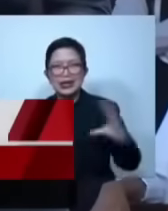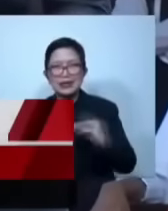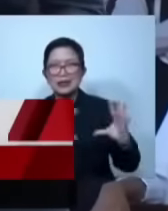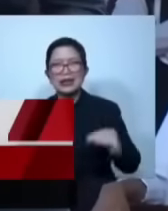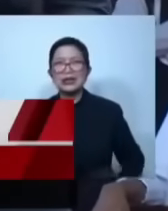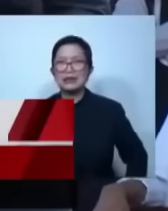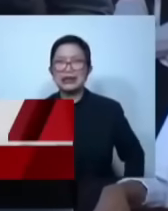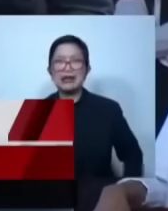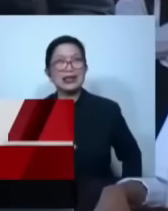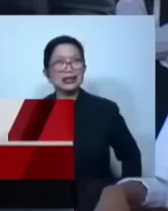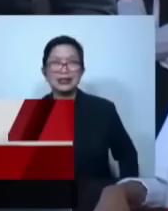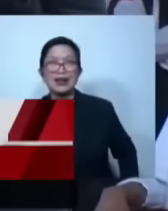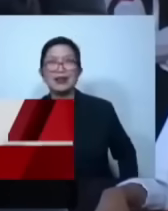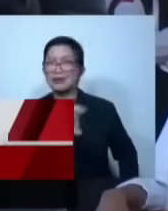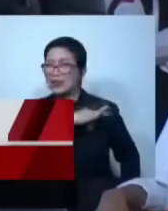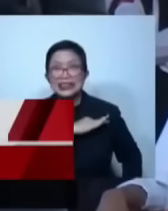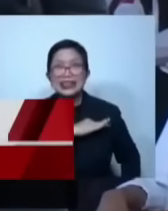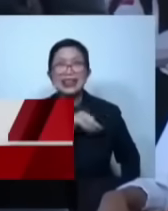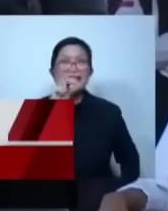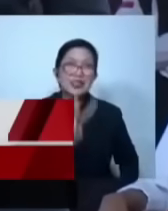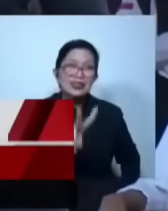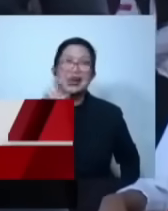pertama calon presiden